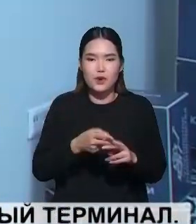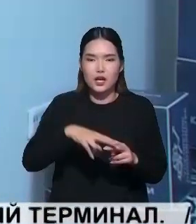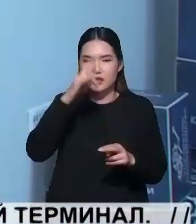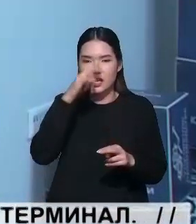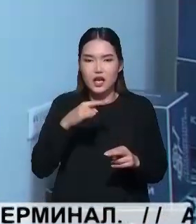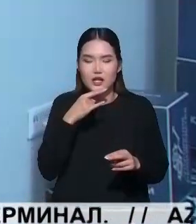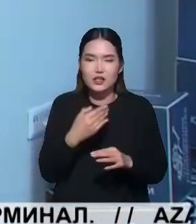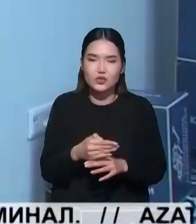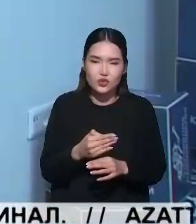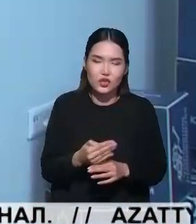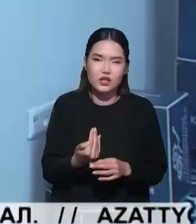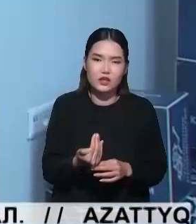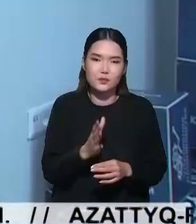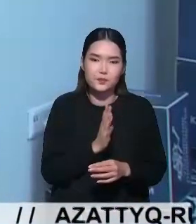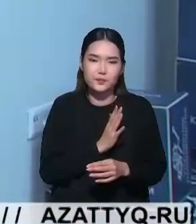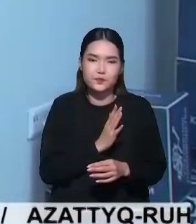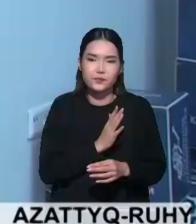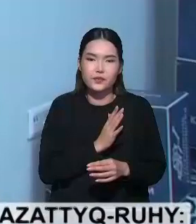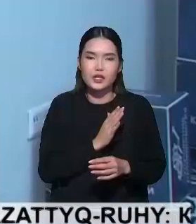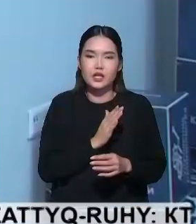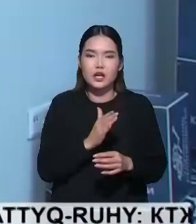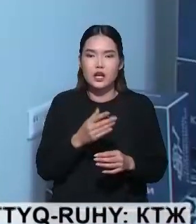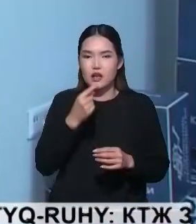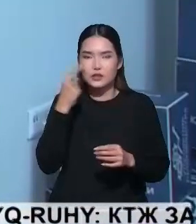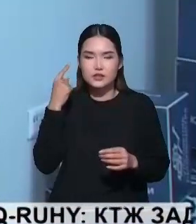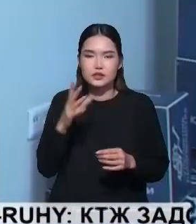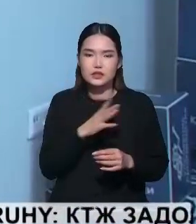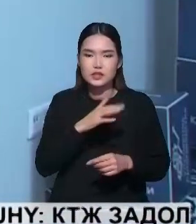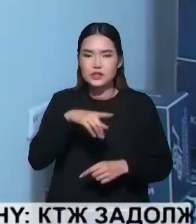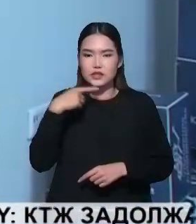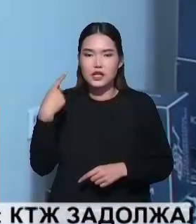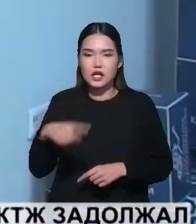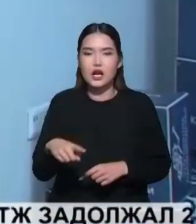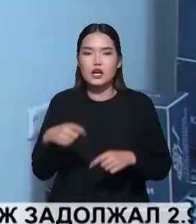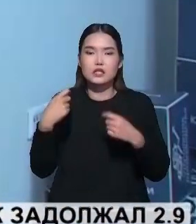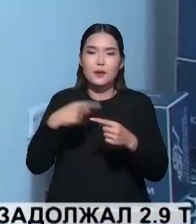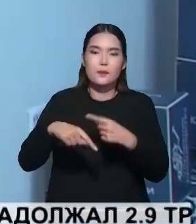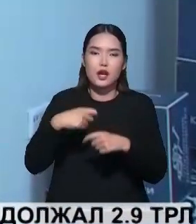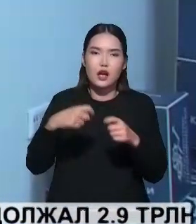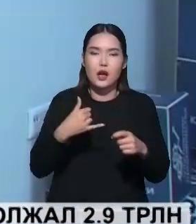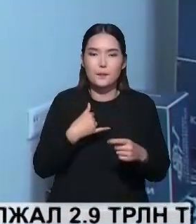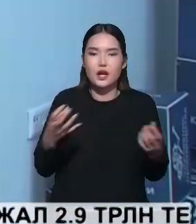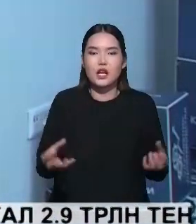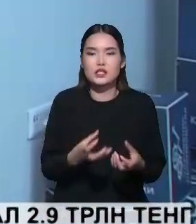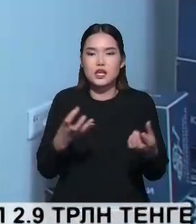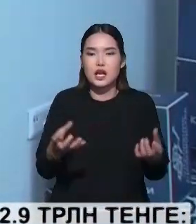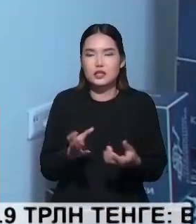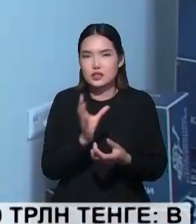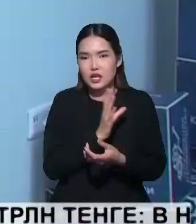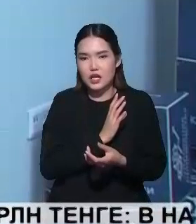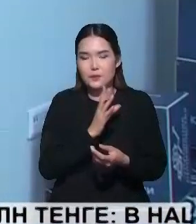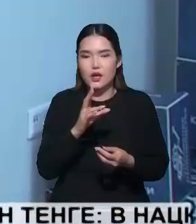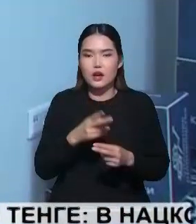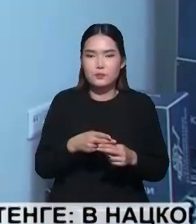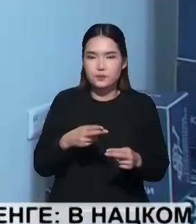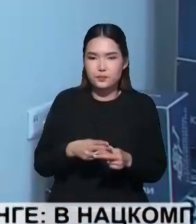санкциями затронута не была. Соответственно, буквально недавно эти российские активы были проданы, и они сохранили название Polymetal. Соответственно,